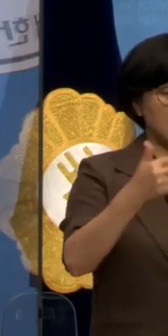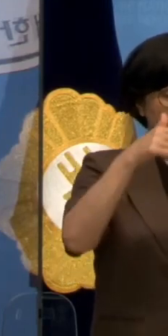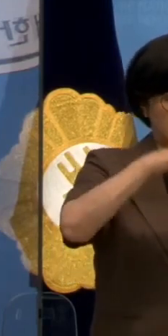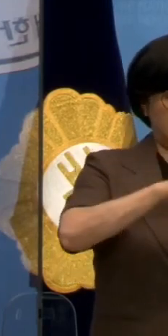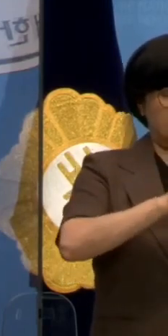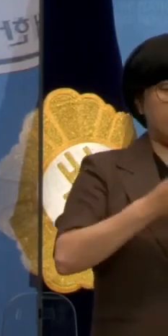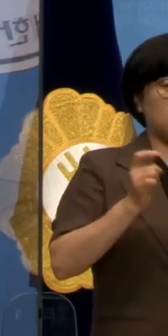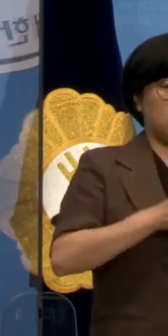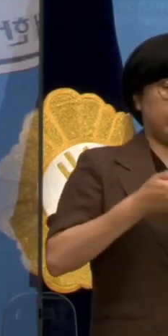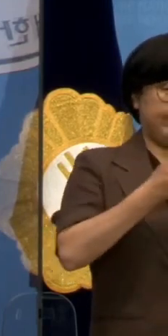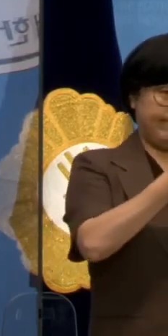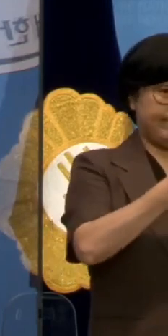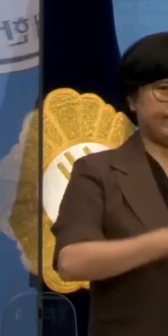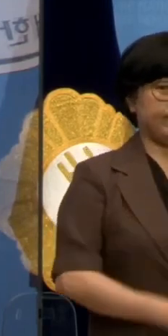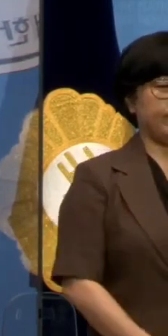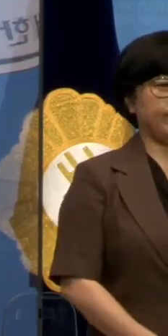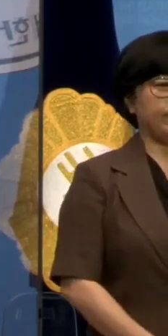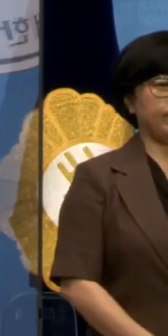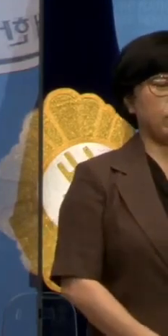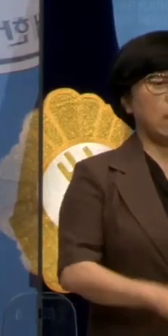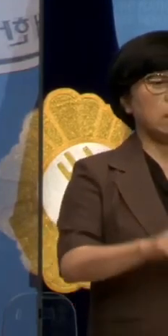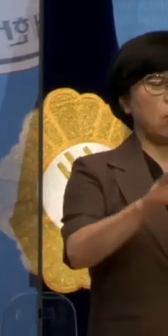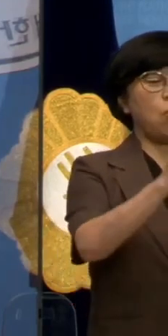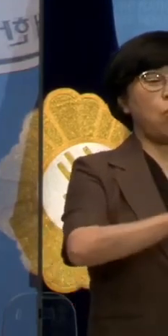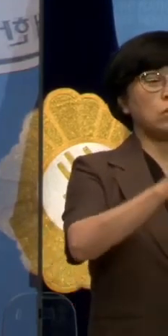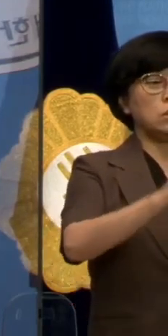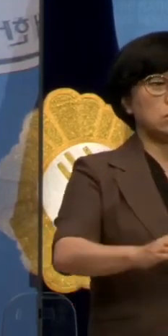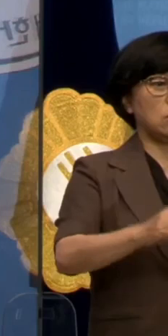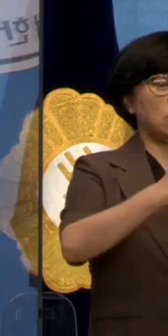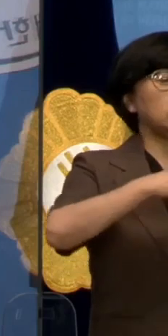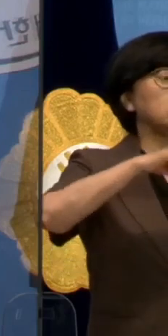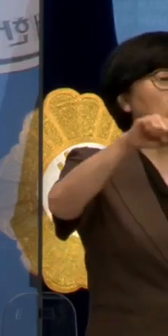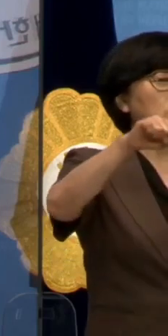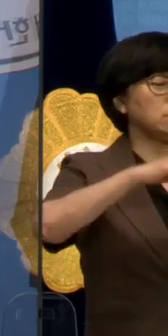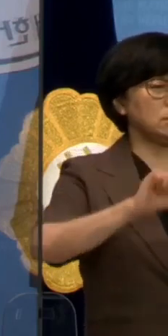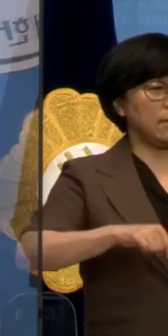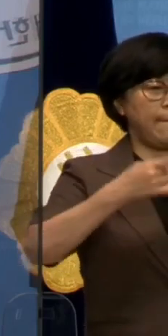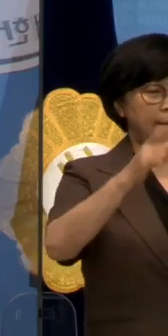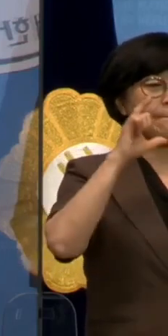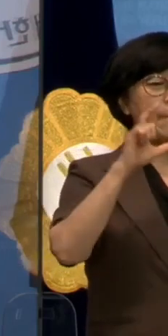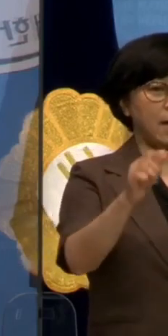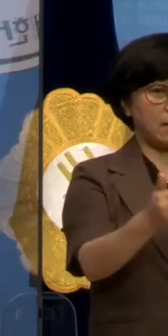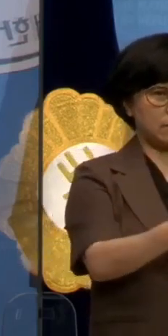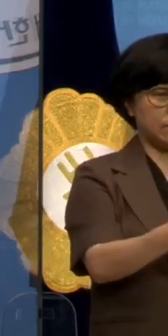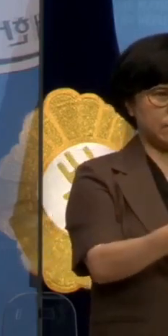밝히길 촉구합니다. 이제 공식적으로 정치 참여 선언을 한